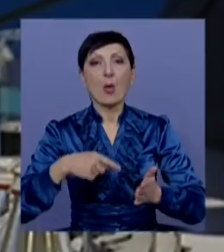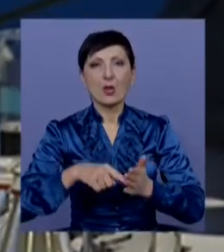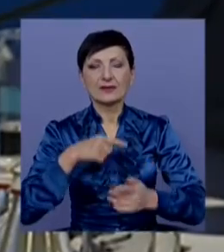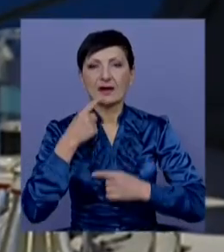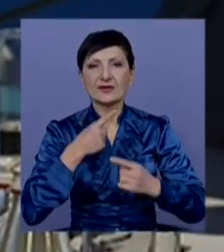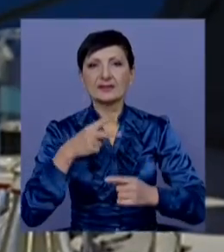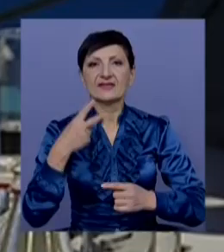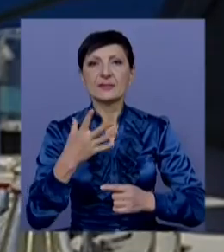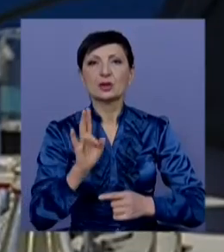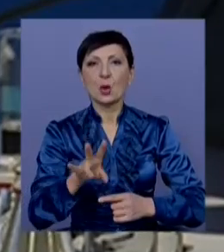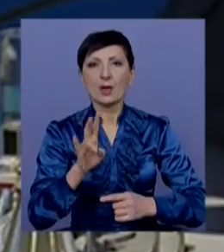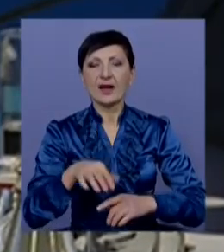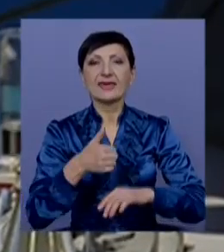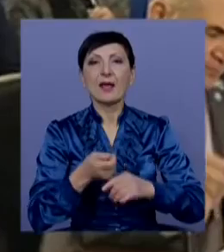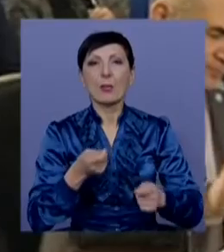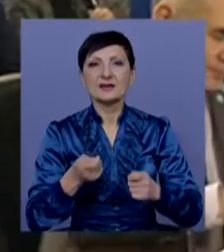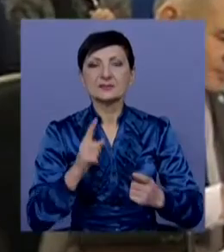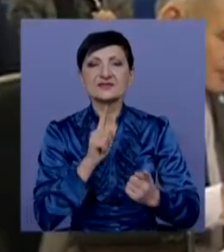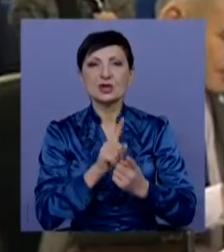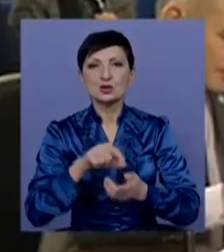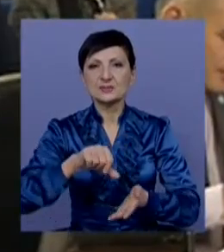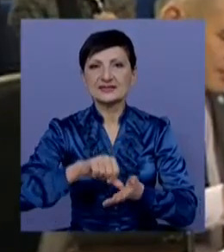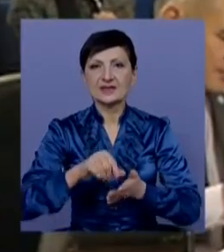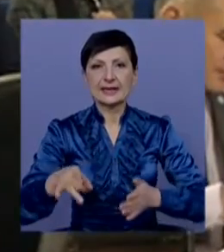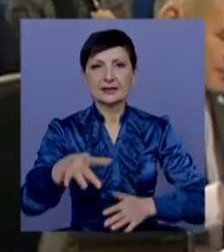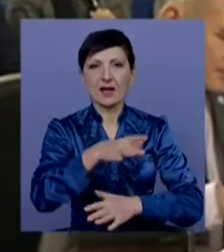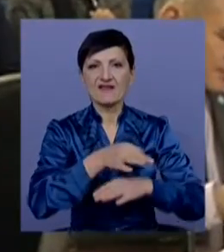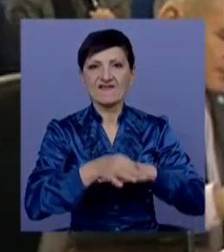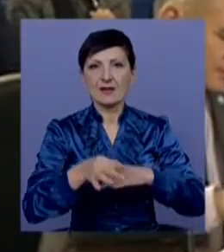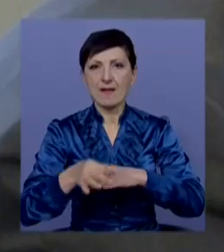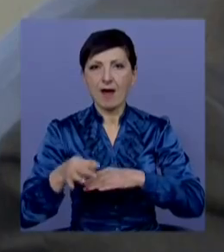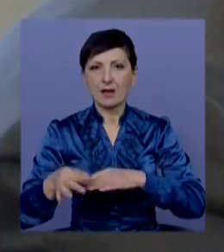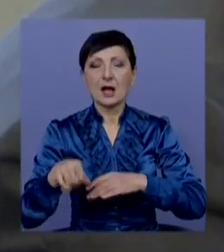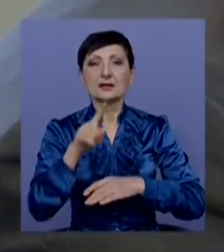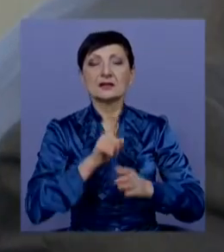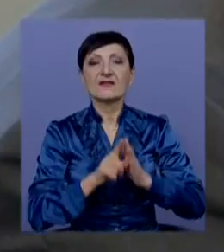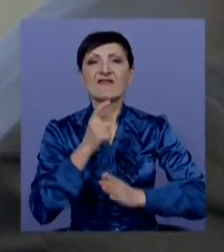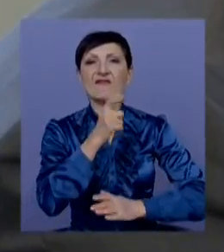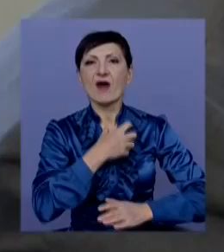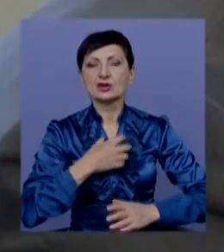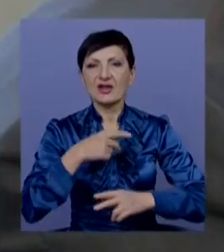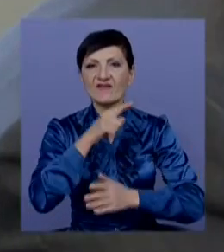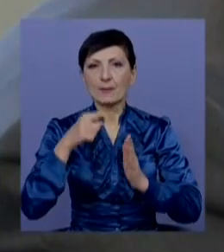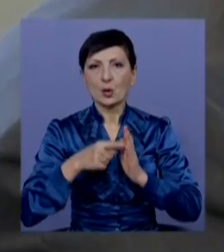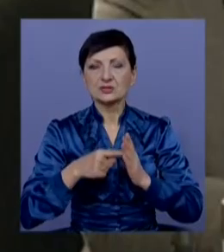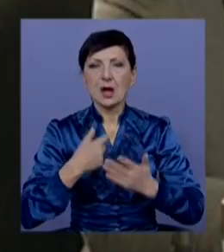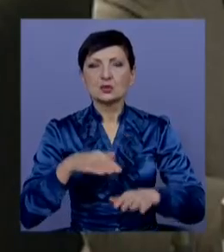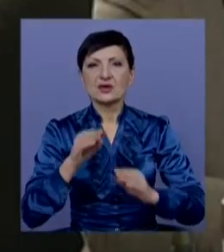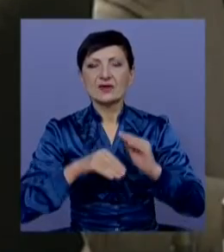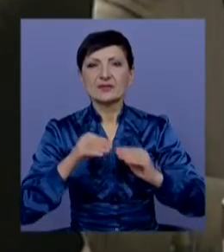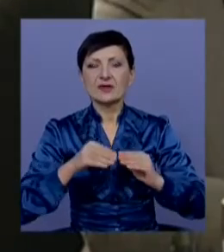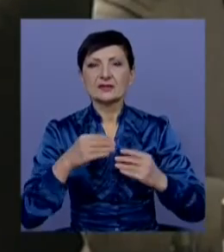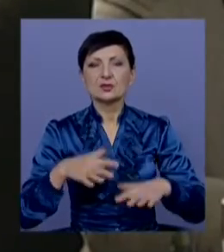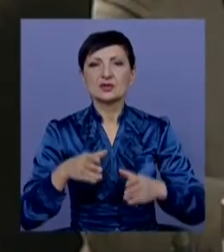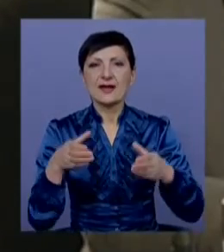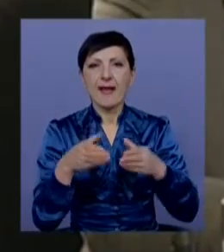что 25 ноября Елбасы провел встречу с представителями региональных филиалов. Тогда подняли важные вопросы формирования ядерного